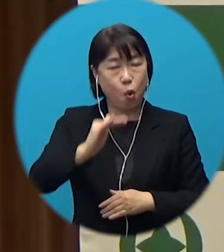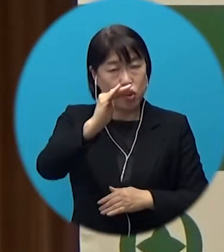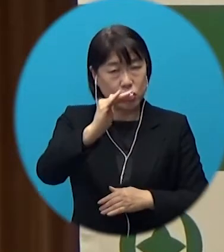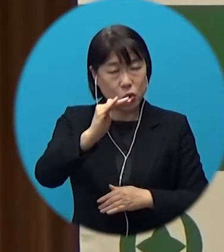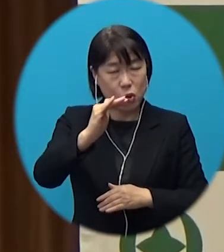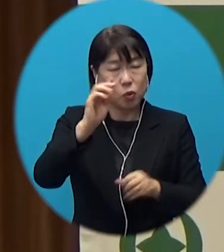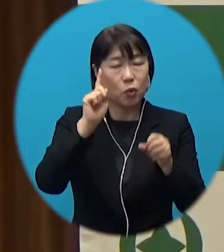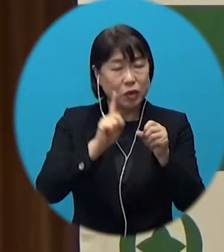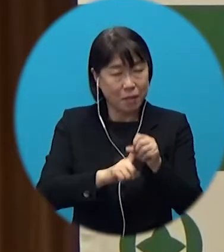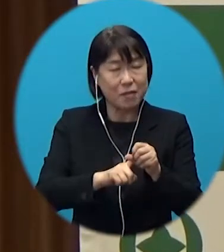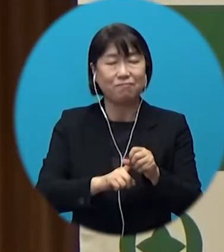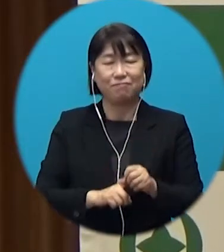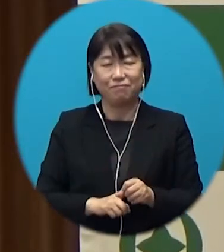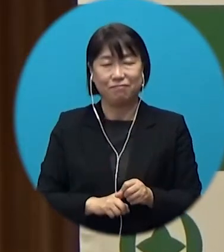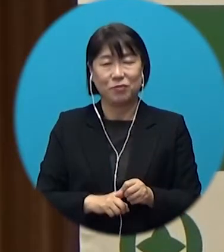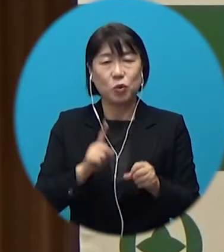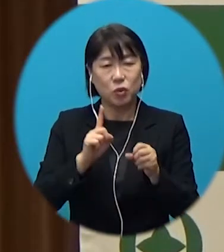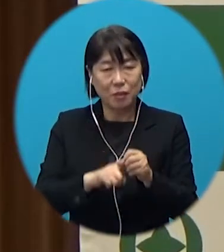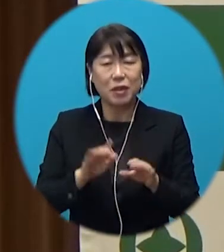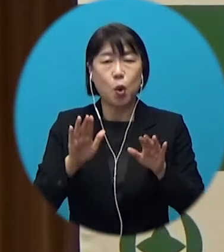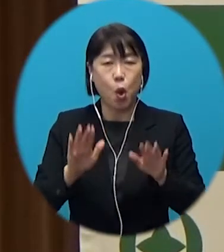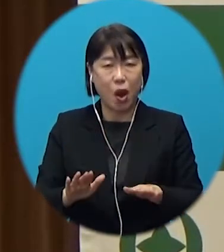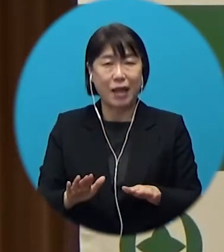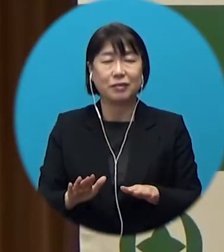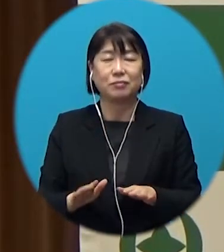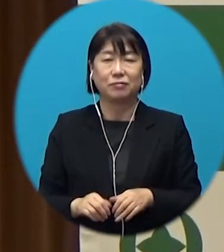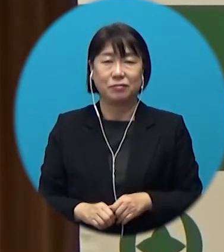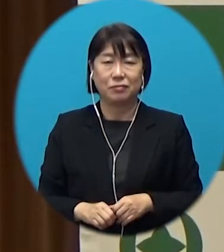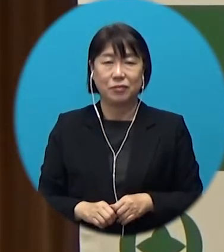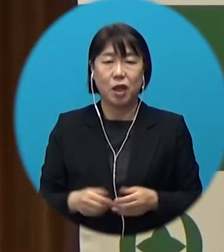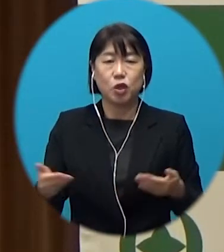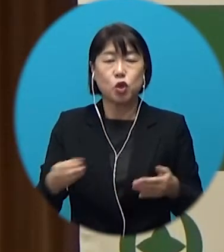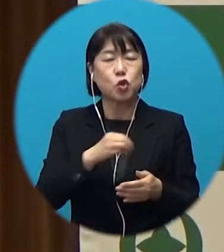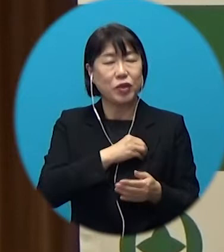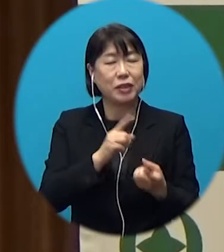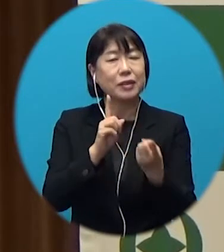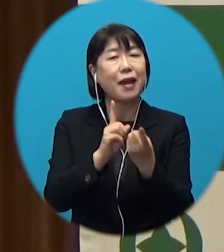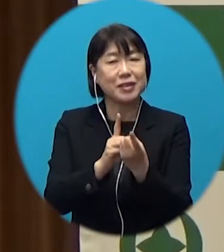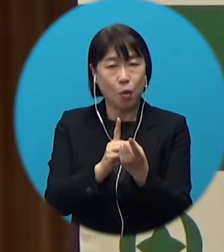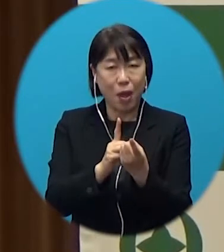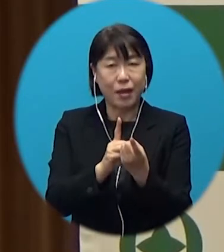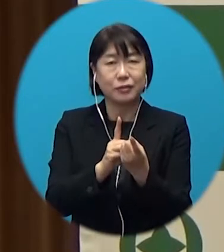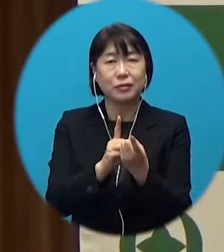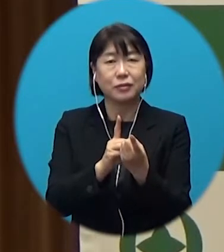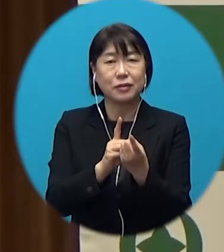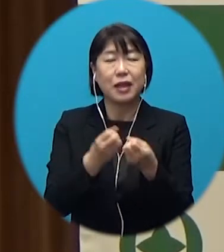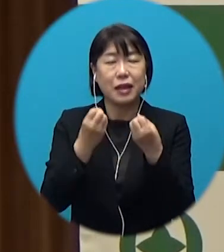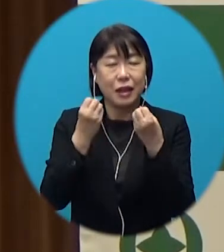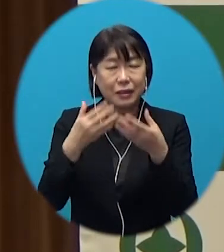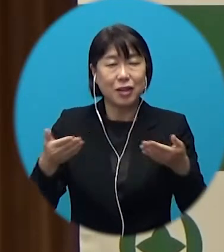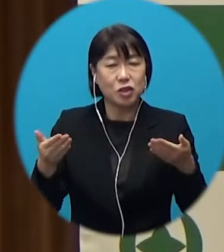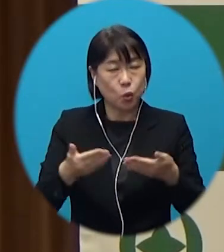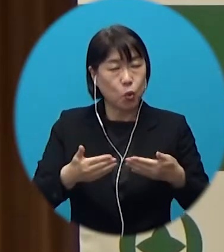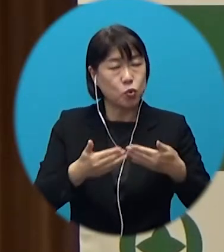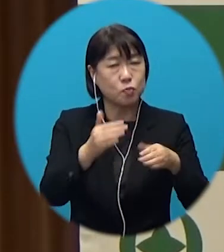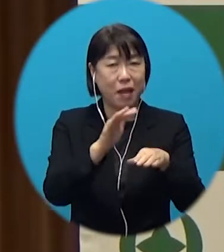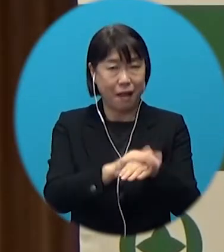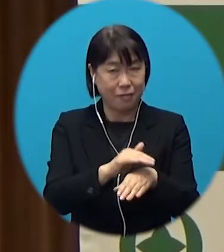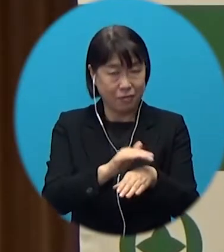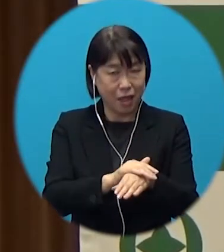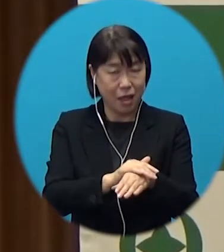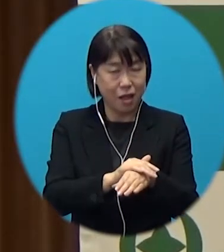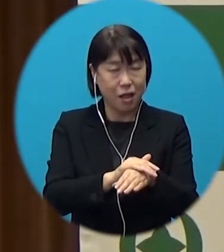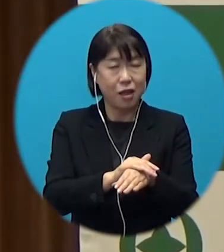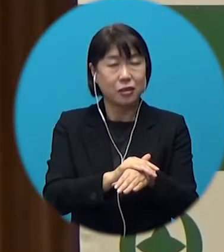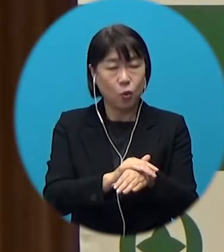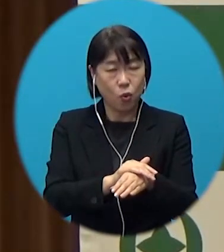い、このために今回職員に対しては新しい仕事の進め方というような政